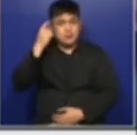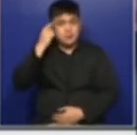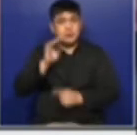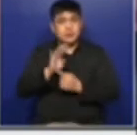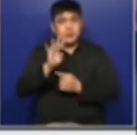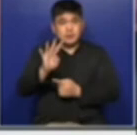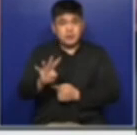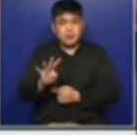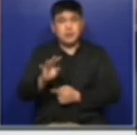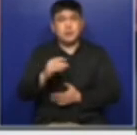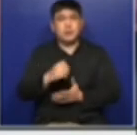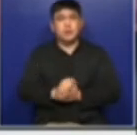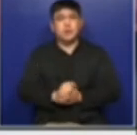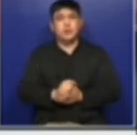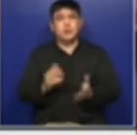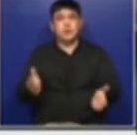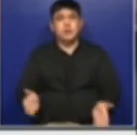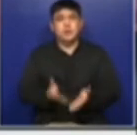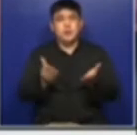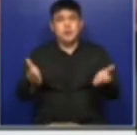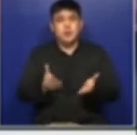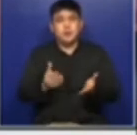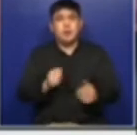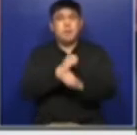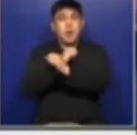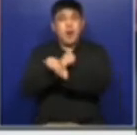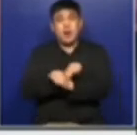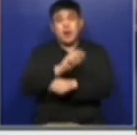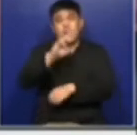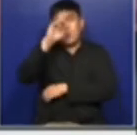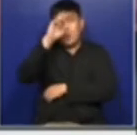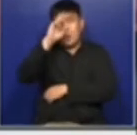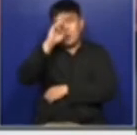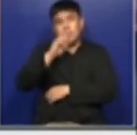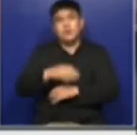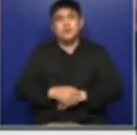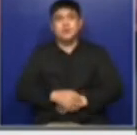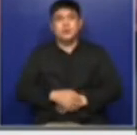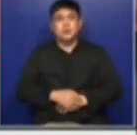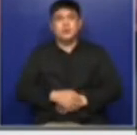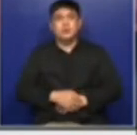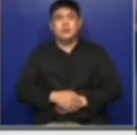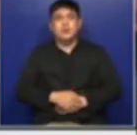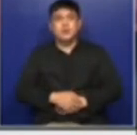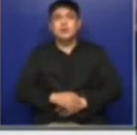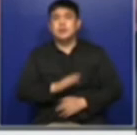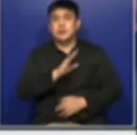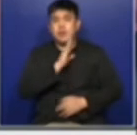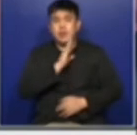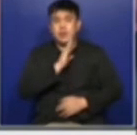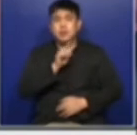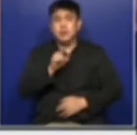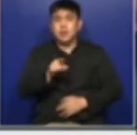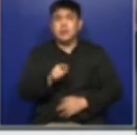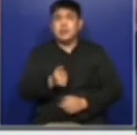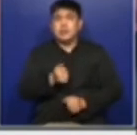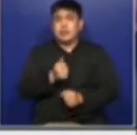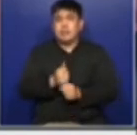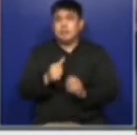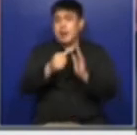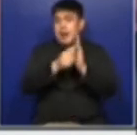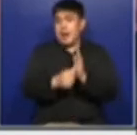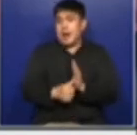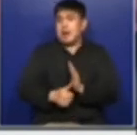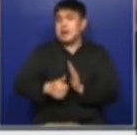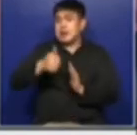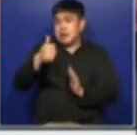4การส่งเสริมสุขภาพและป้องกันโรคนะครับซึ่งผมขออภิปรายว่าท่านจะสามารถจะแก้ไขปัญหา